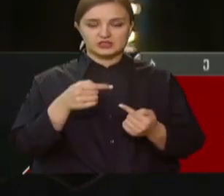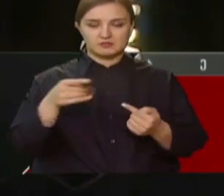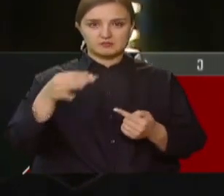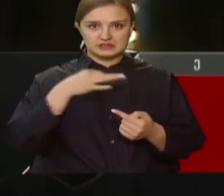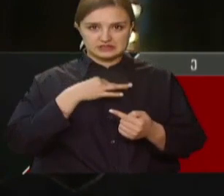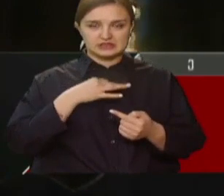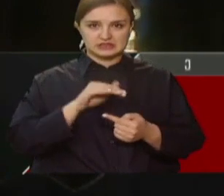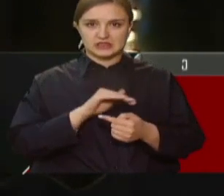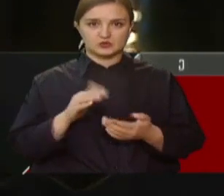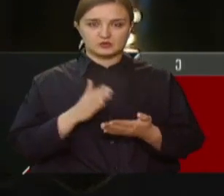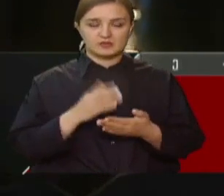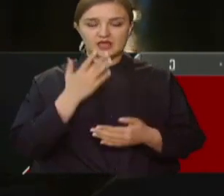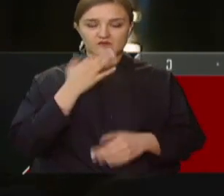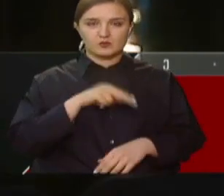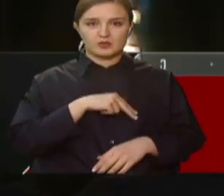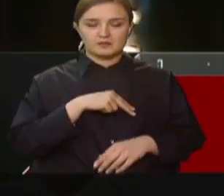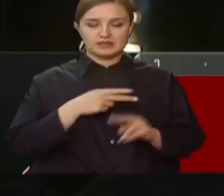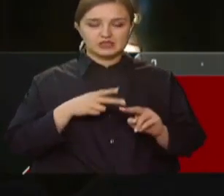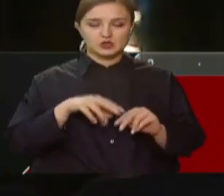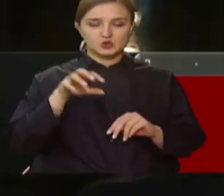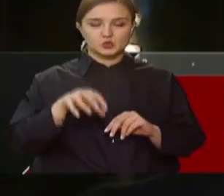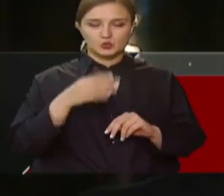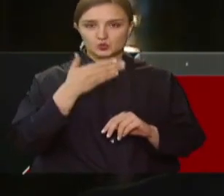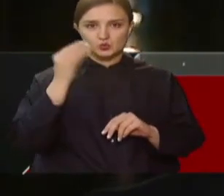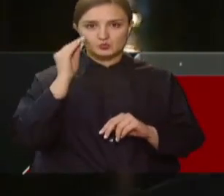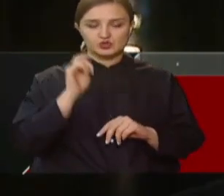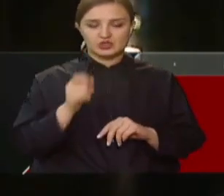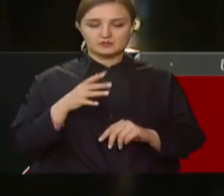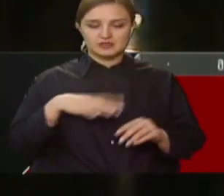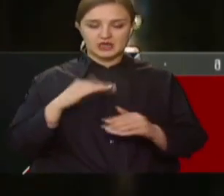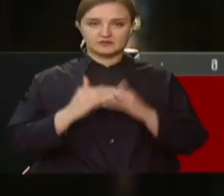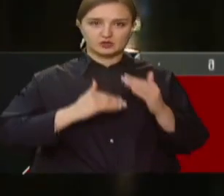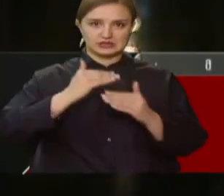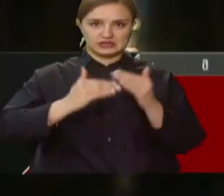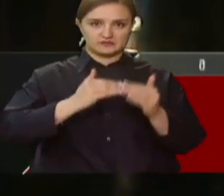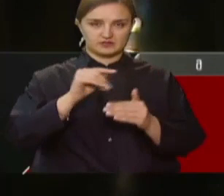მხრიდან, რომ ევროპარლამენტი არ არის ის სტრუქტურა, რომელიც შეაფასებს საქართველოს წინსვლას